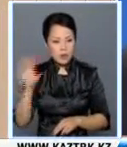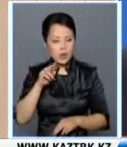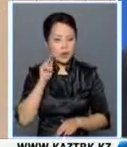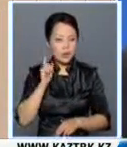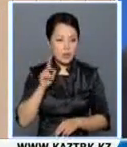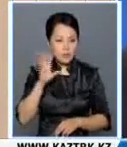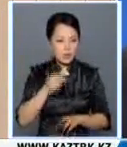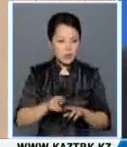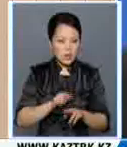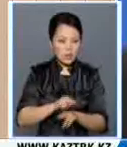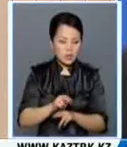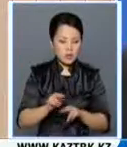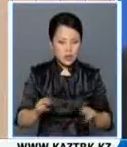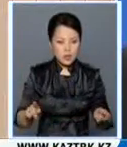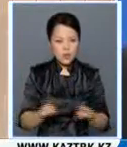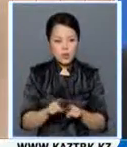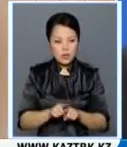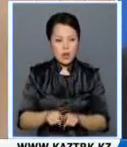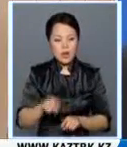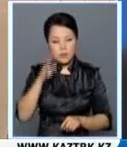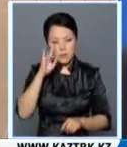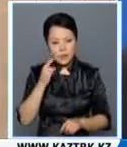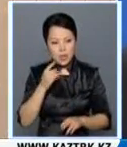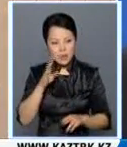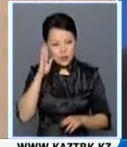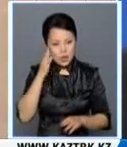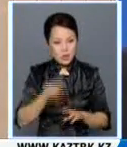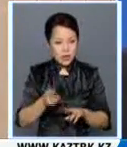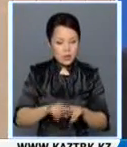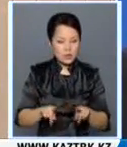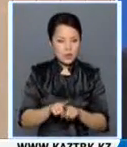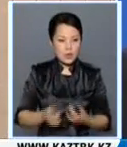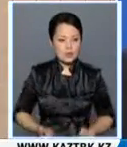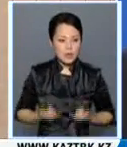мұғалімдеріне, коллективтеріне. Осындай баланы патриот, ержүрек қып